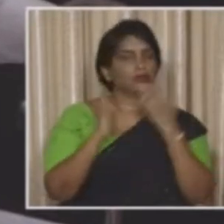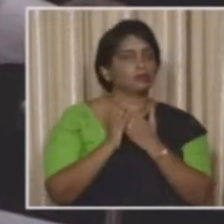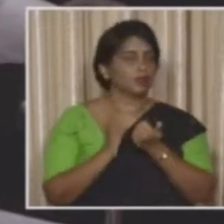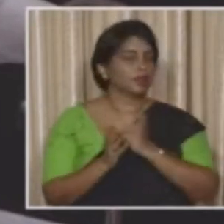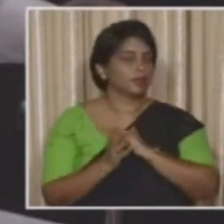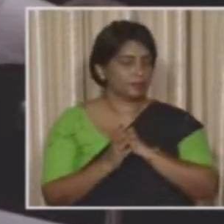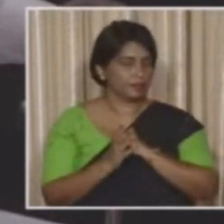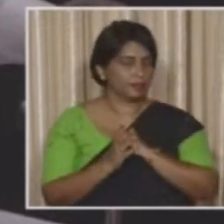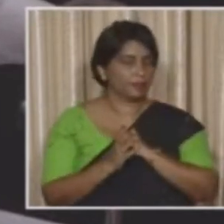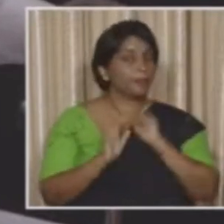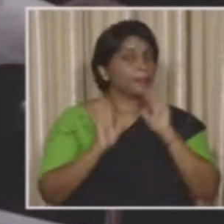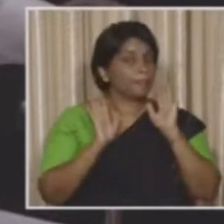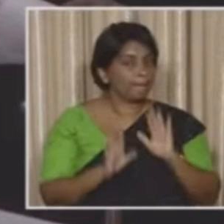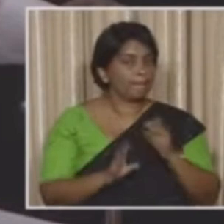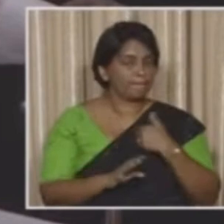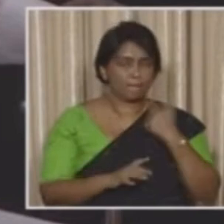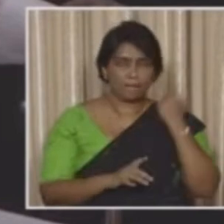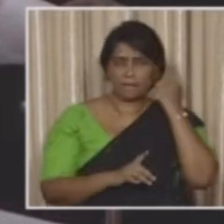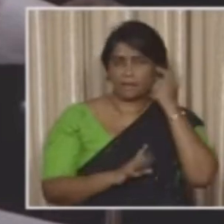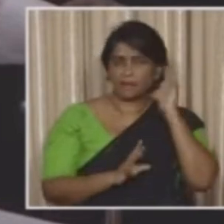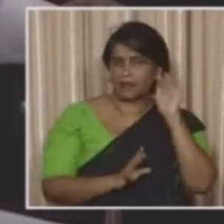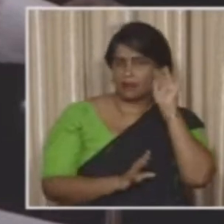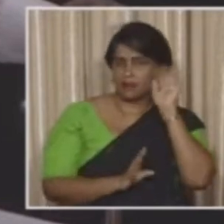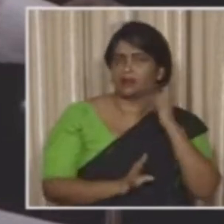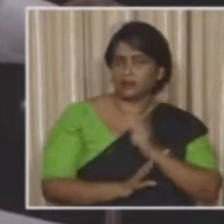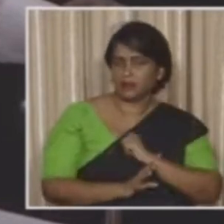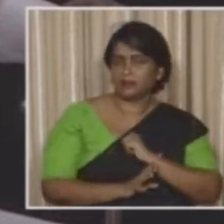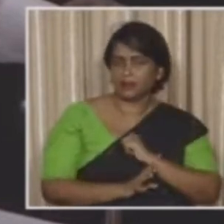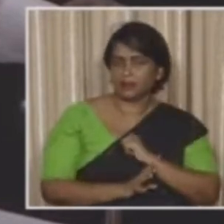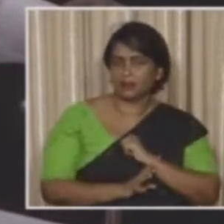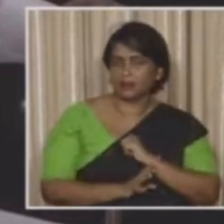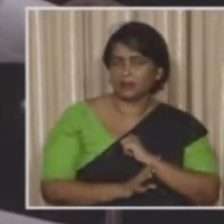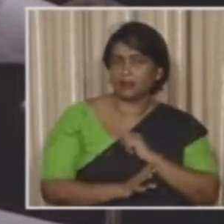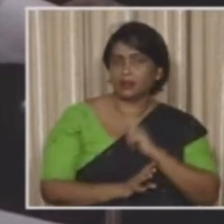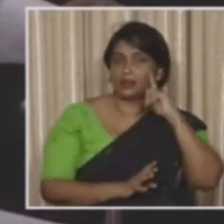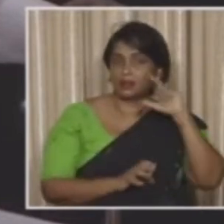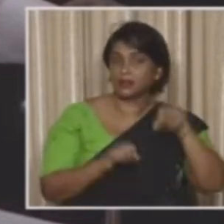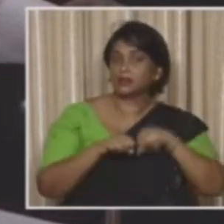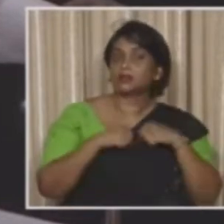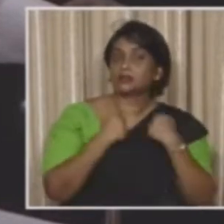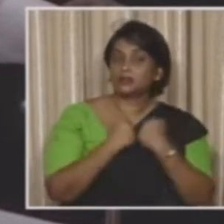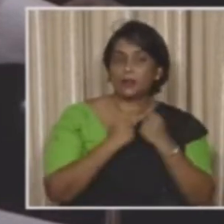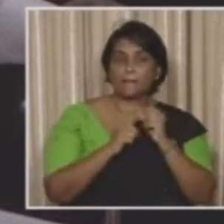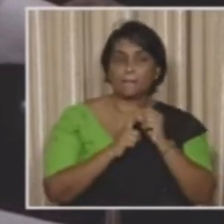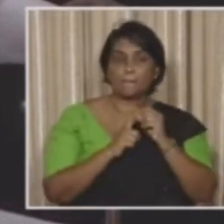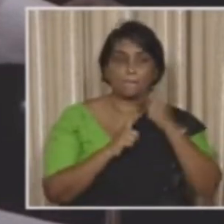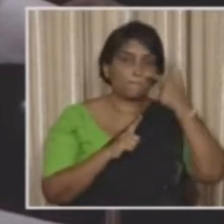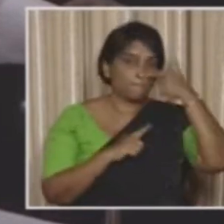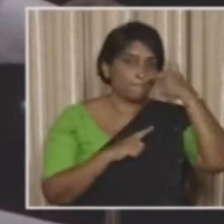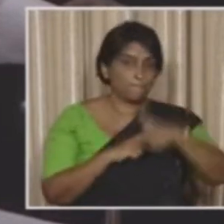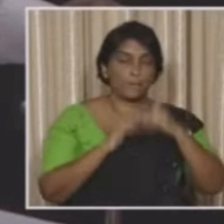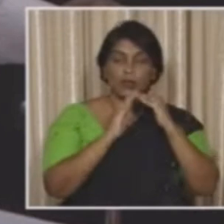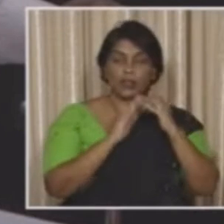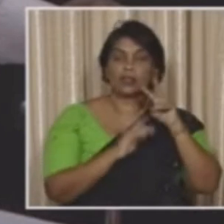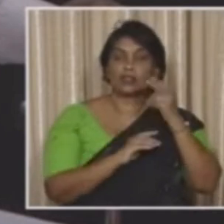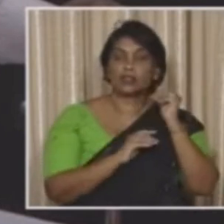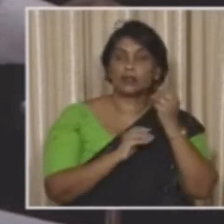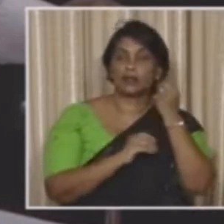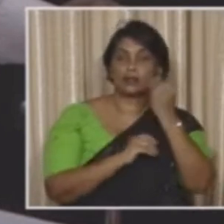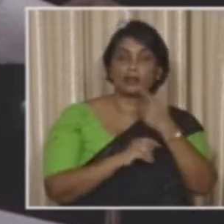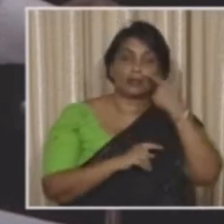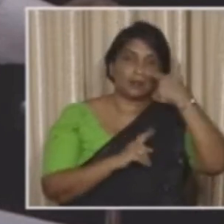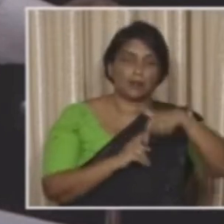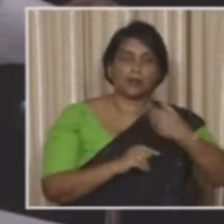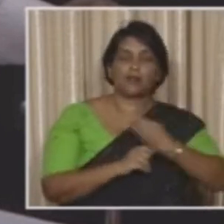පක්ෂපාතී. හැබැයි මම දැනගන්න කැමතියි චීන සමාගමේ පෙට්‍රල් සෙට් 250ක් දෙනවා පෙට්‍රල්